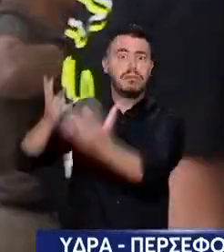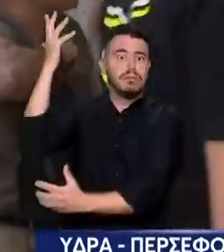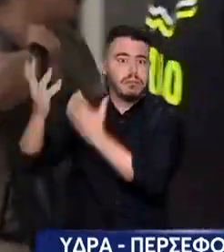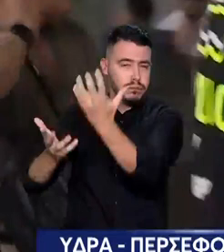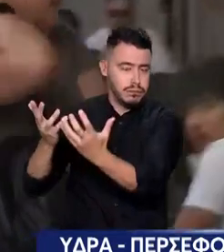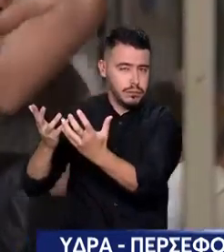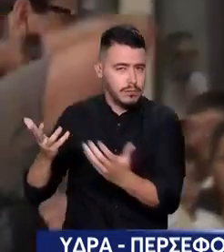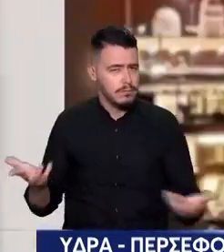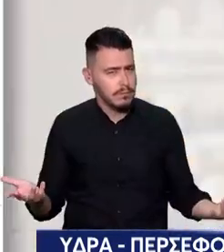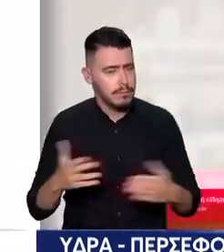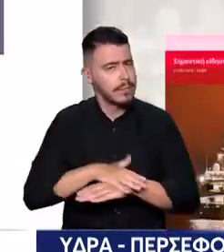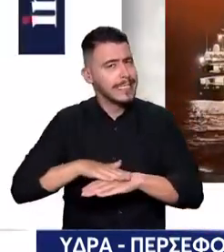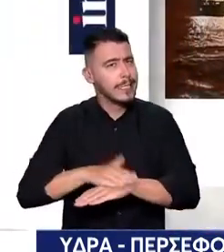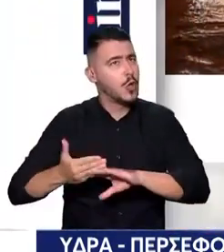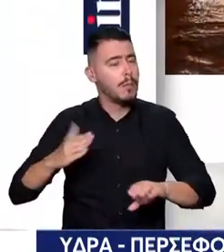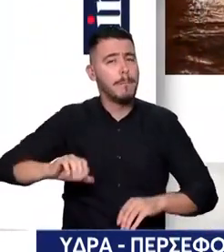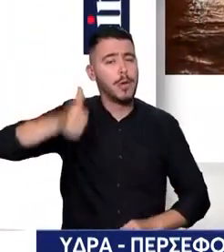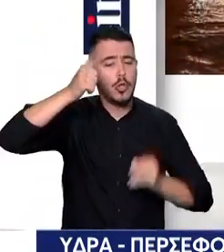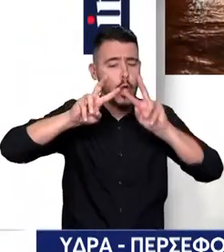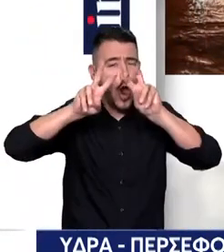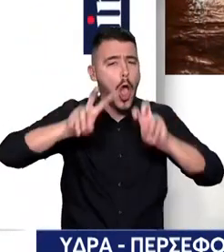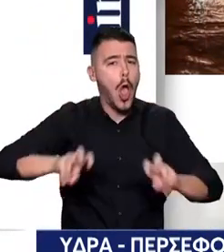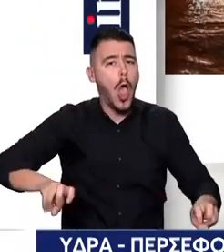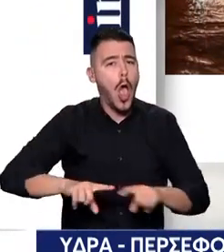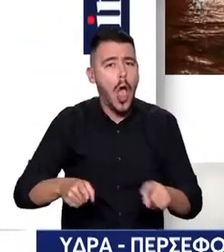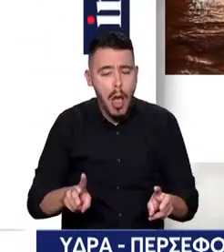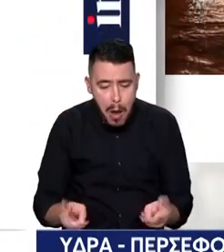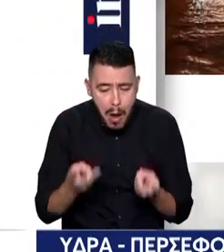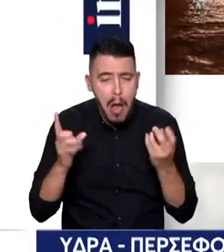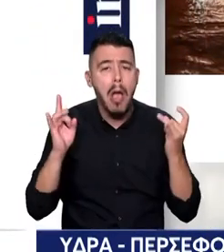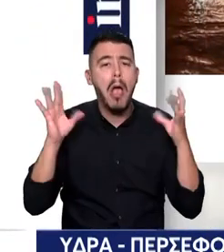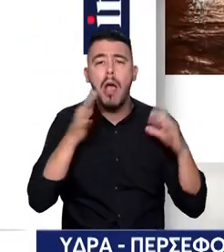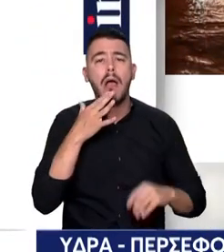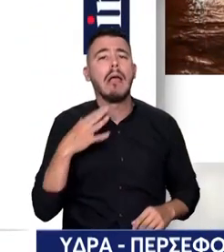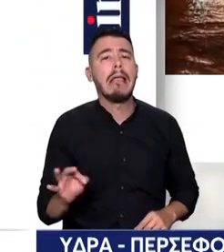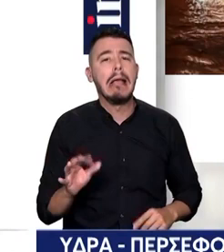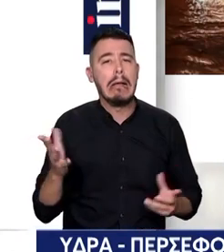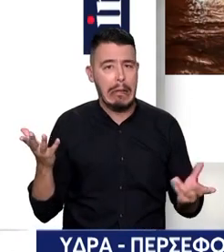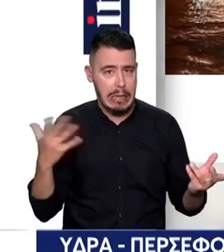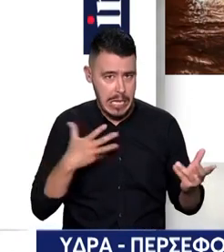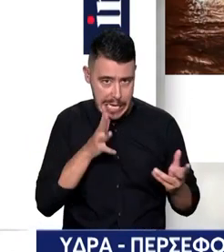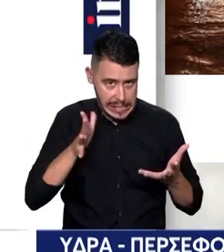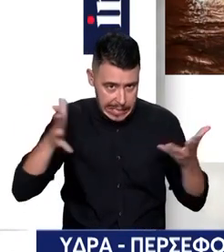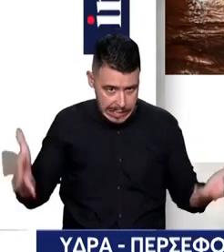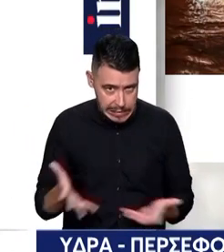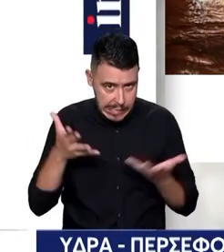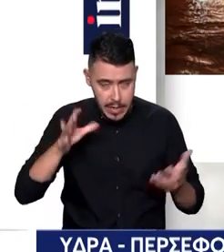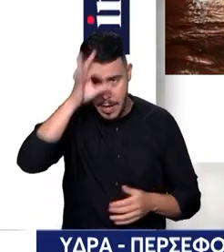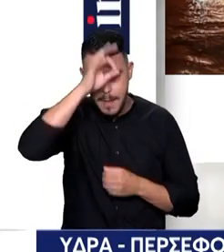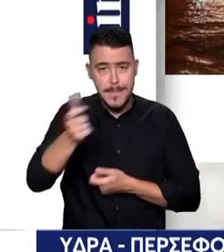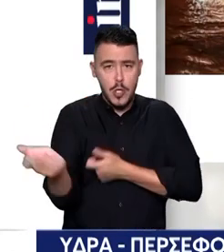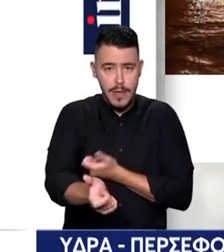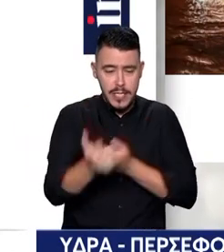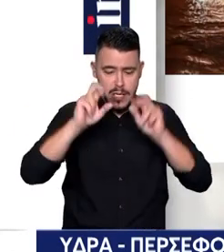πρώτα στάδια των ερευνών. Ωστόσο, παραμένει άγνωστο γιατί οι κροτίδες δεν βρέθηκαν στην πρώτη έρευνα της πυροσβεστικής.